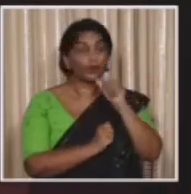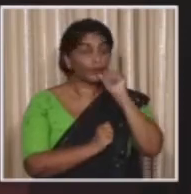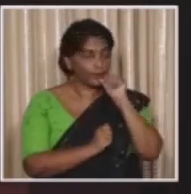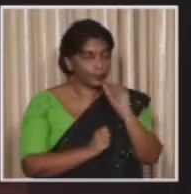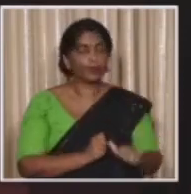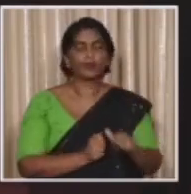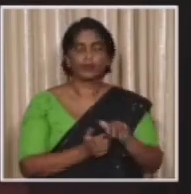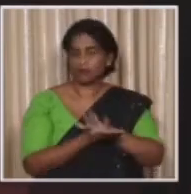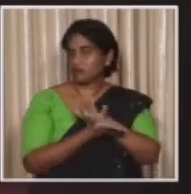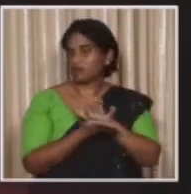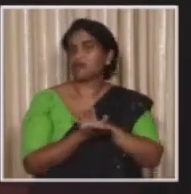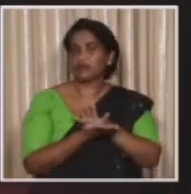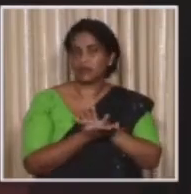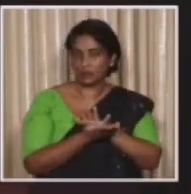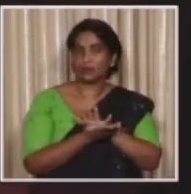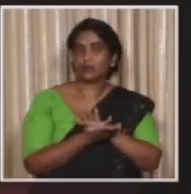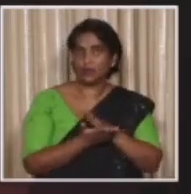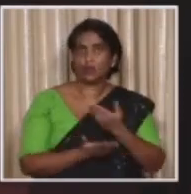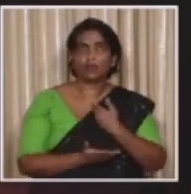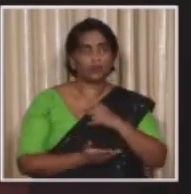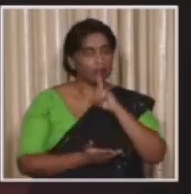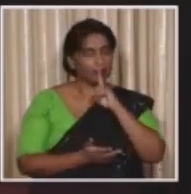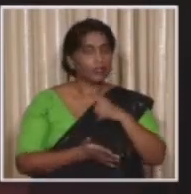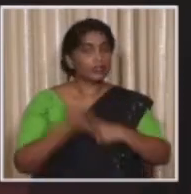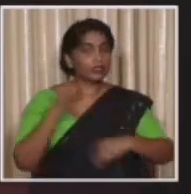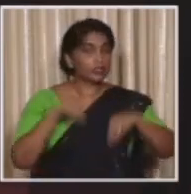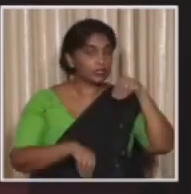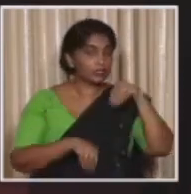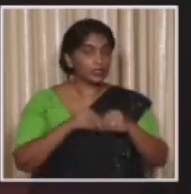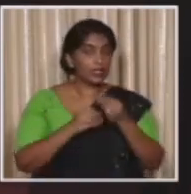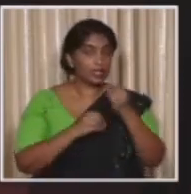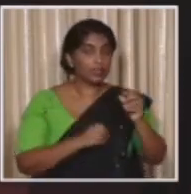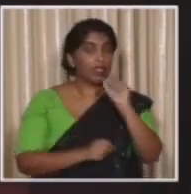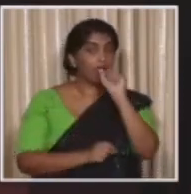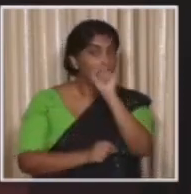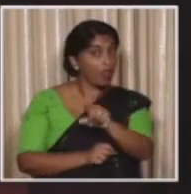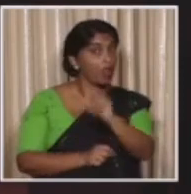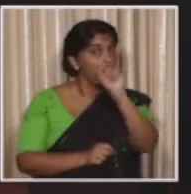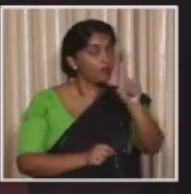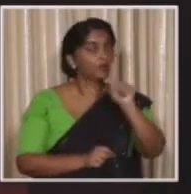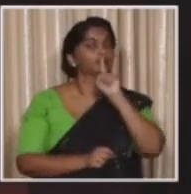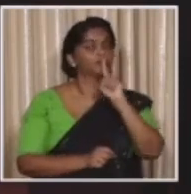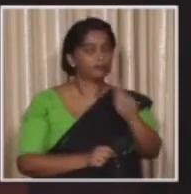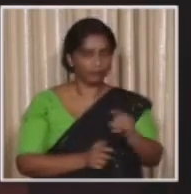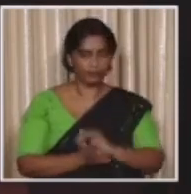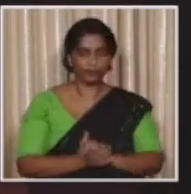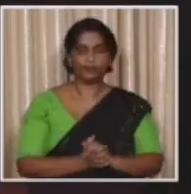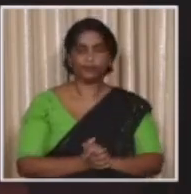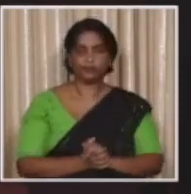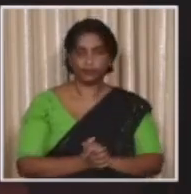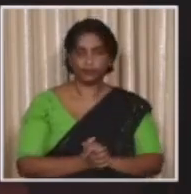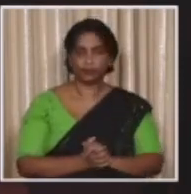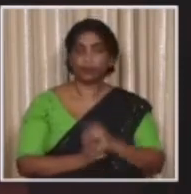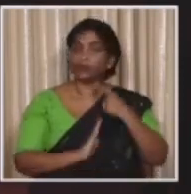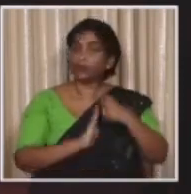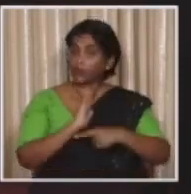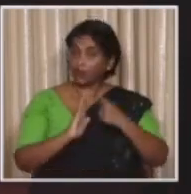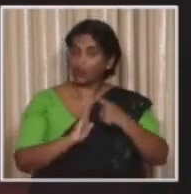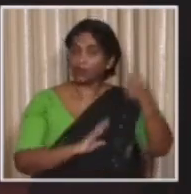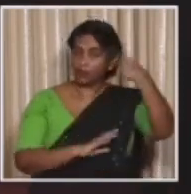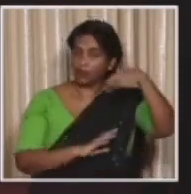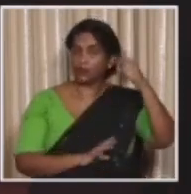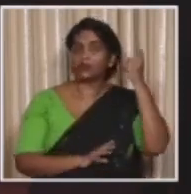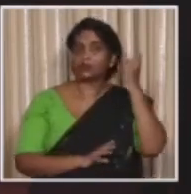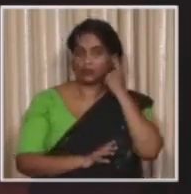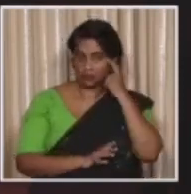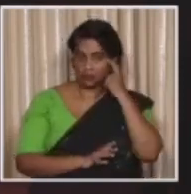පැහැදිලිවම අපි කියනවා ඡන්දේ දෙනකොට නමින් නමට ඉල්ලන්නට ඕන ඡන්දේ. මුළු රටම දැනගන්නට ඕන